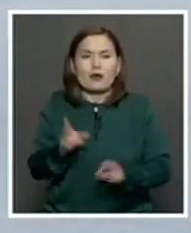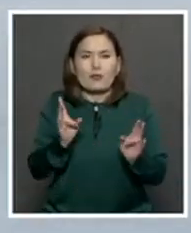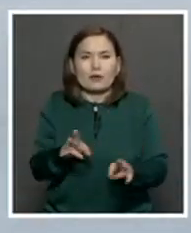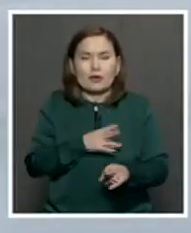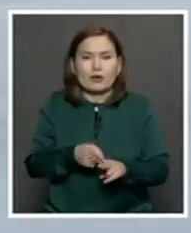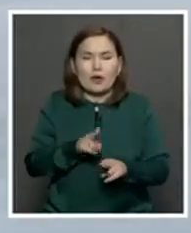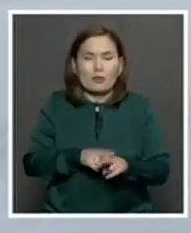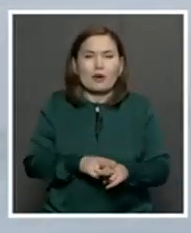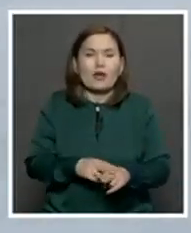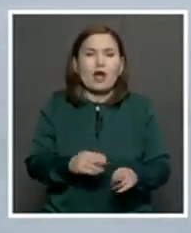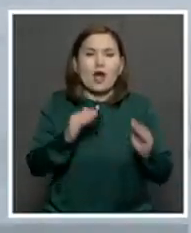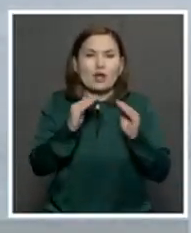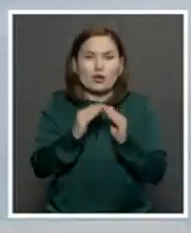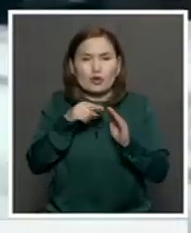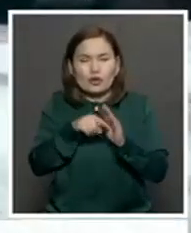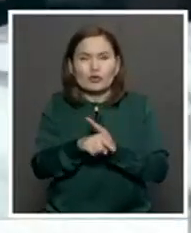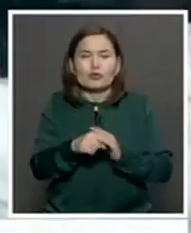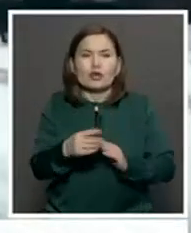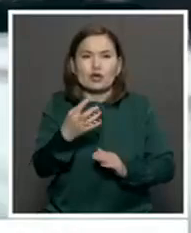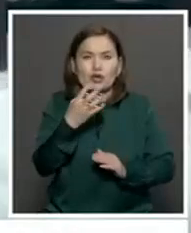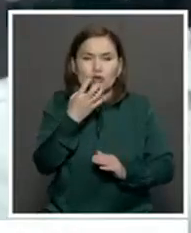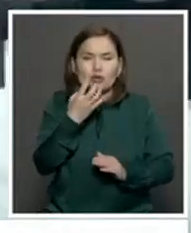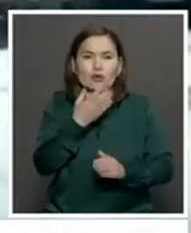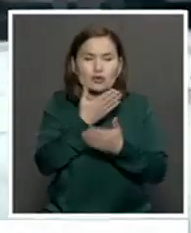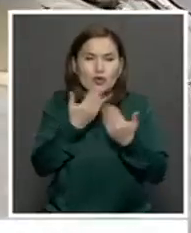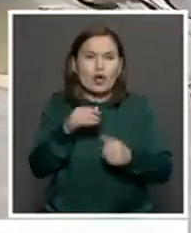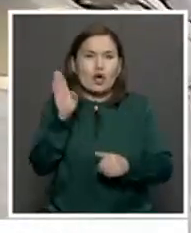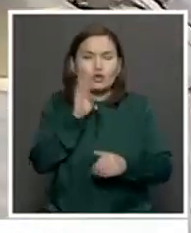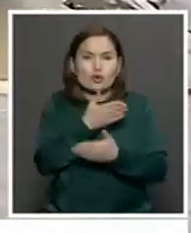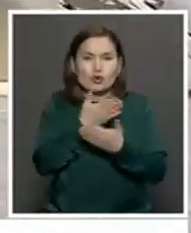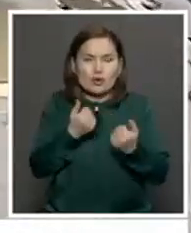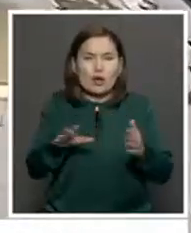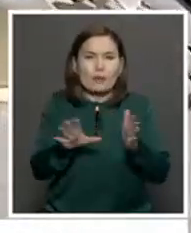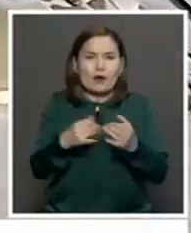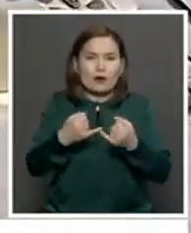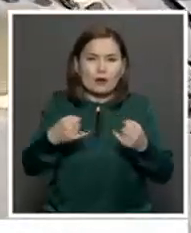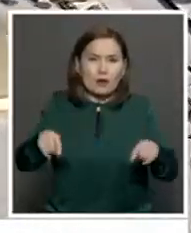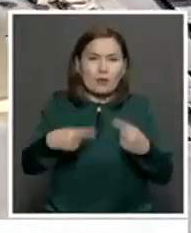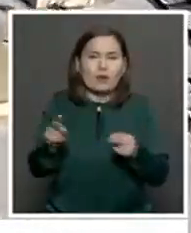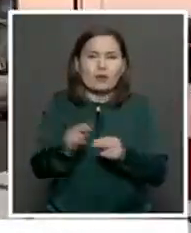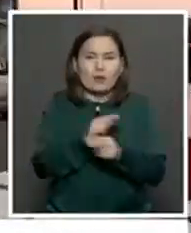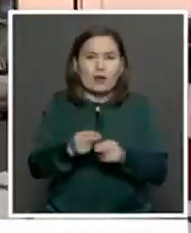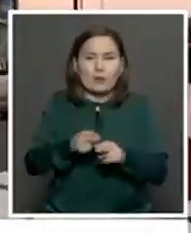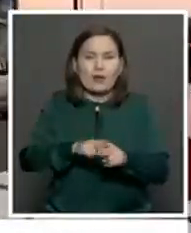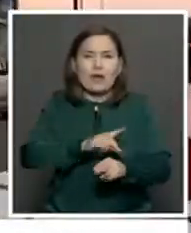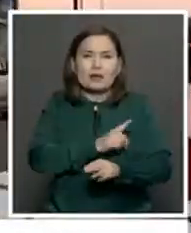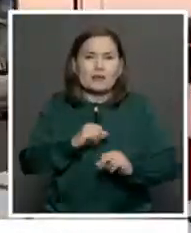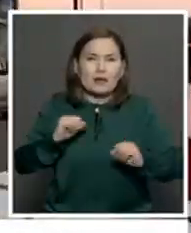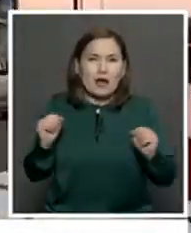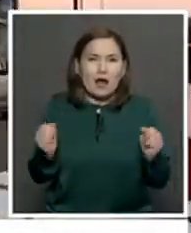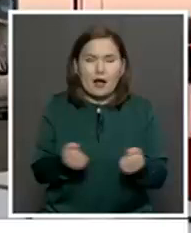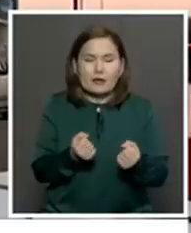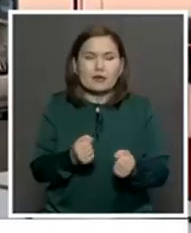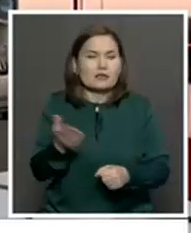үйлерінде жылу мен сусыз отыр. Электр жарығы кей аудандарда қалпына келтірілген. Мұндай аязды бұрын